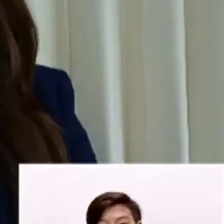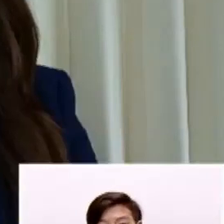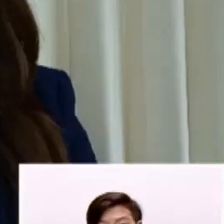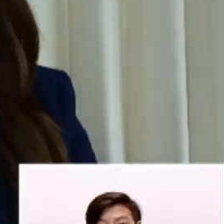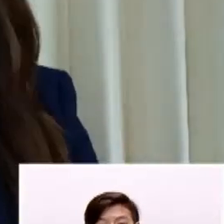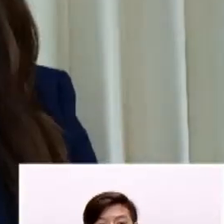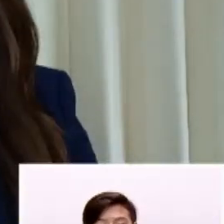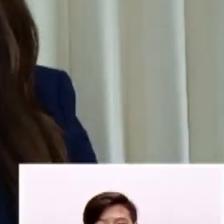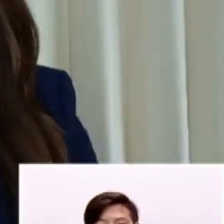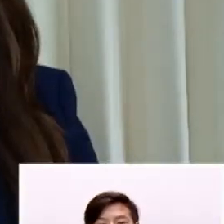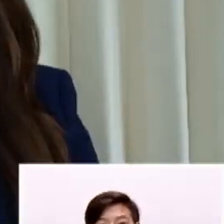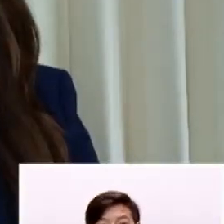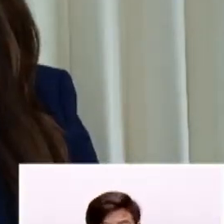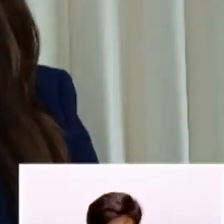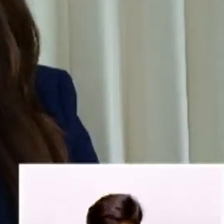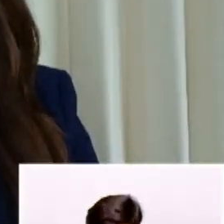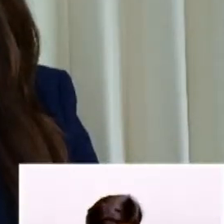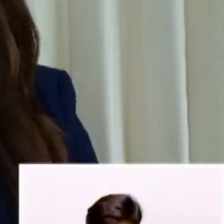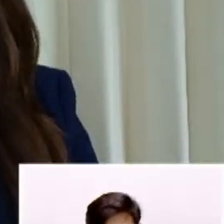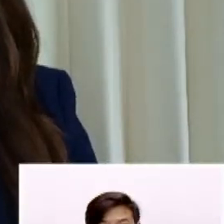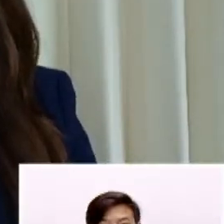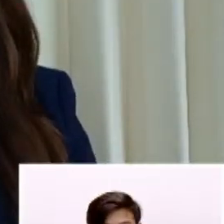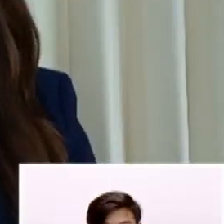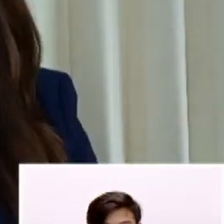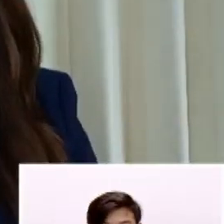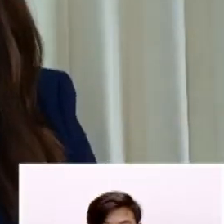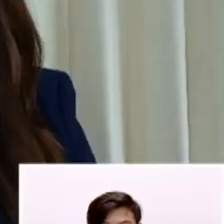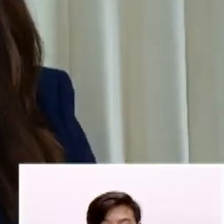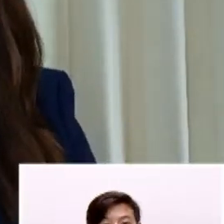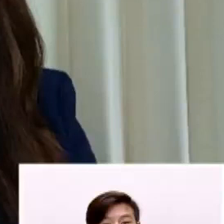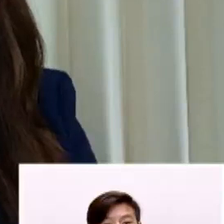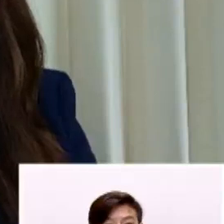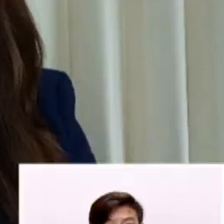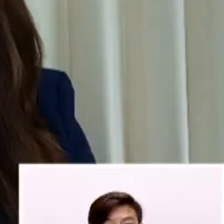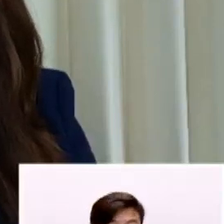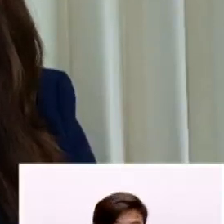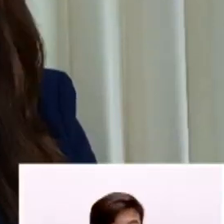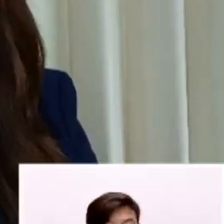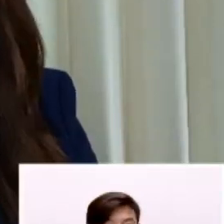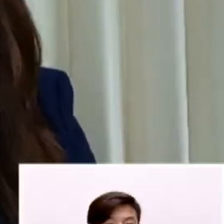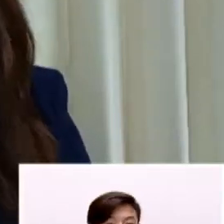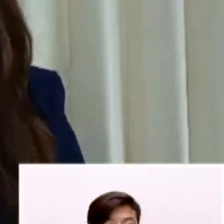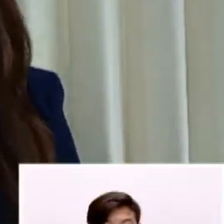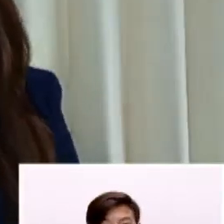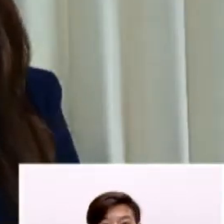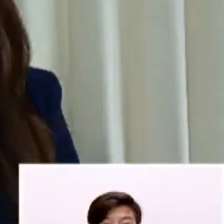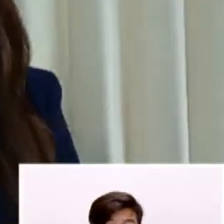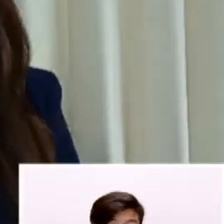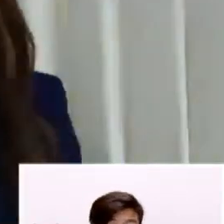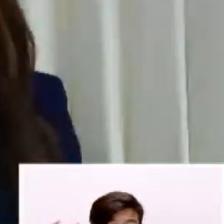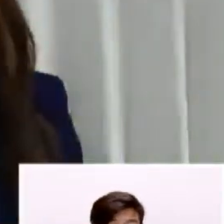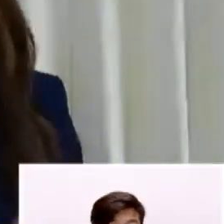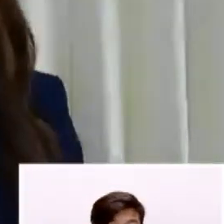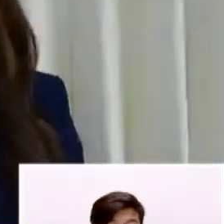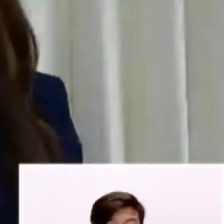วัสดีค่ะคุณไก่คะ สวัสดีค่ะ สวัสดีค่ะคุณพลอยคุณลิซ่าและคุณผู้ชมคะการไปเยือนของ4ผู้นำ EU ครั้งนี้นะคะเป็น